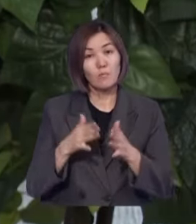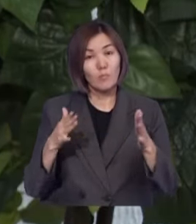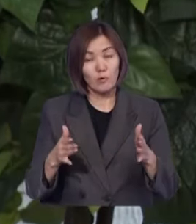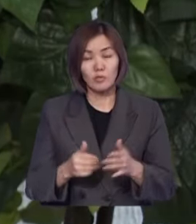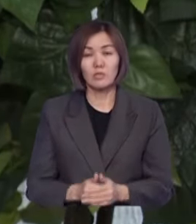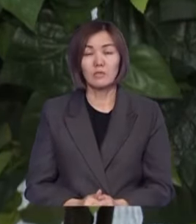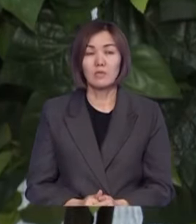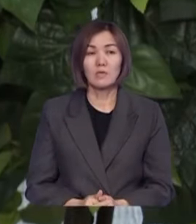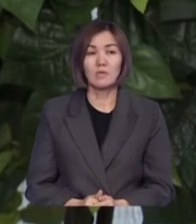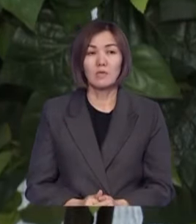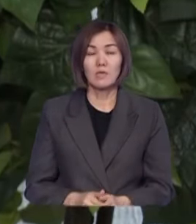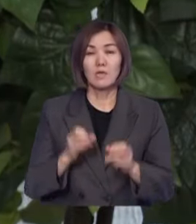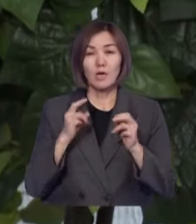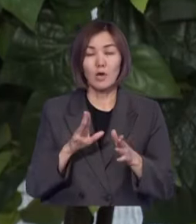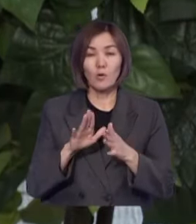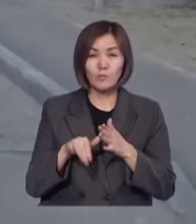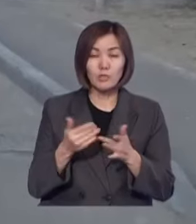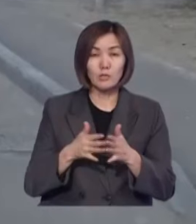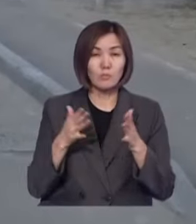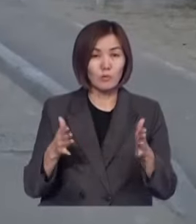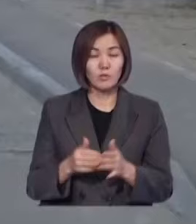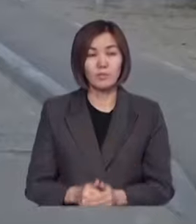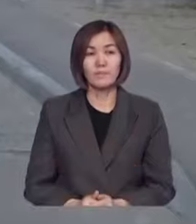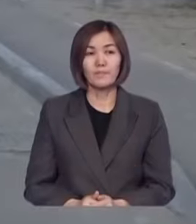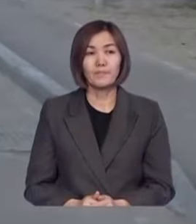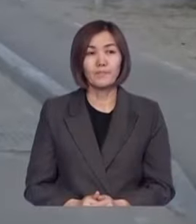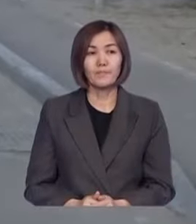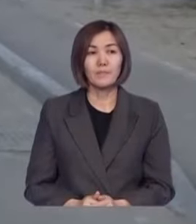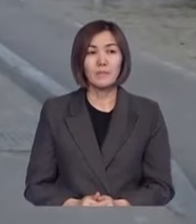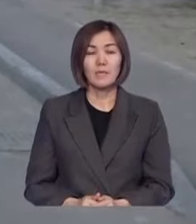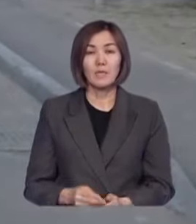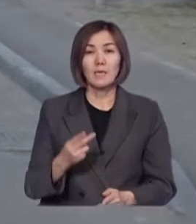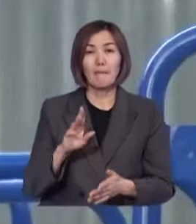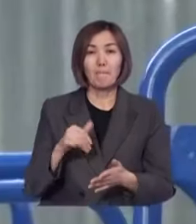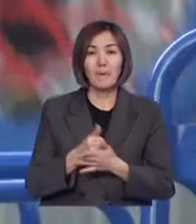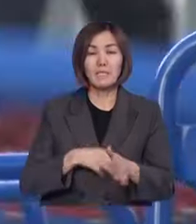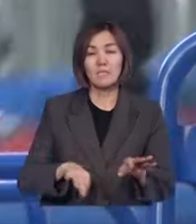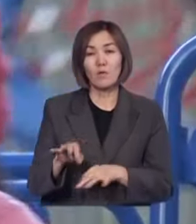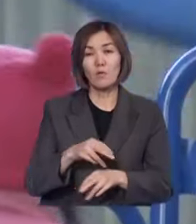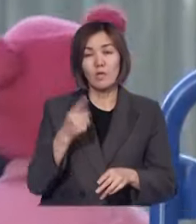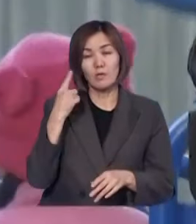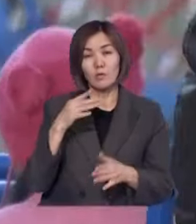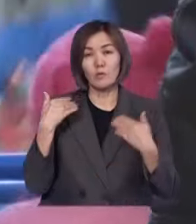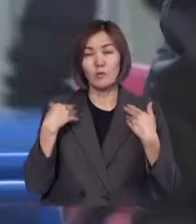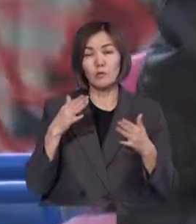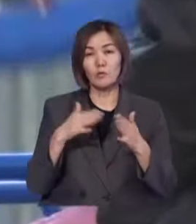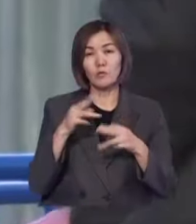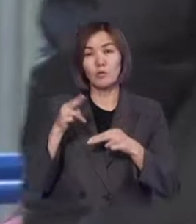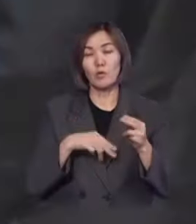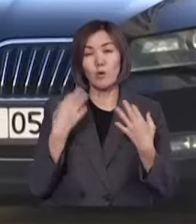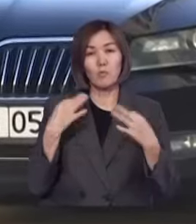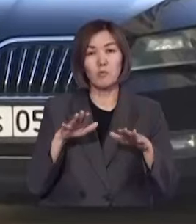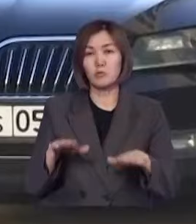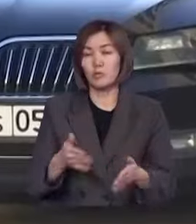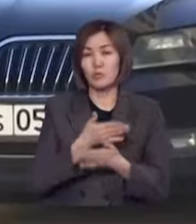демекші, қауіпсіздік көбейе береді. Облыстың бас сәулетшісінің пікірінше, Алматы қаласында үй салуға болатын бос жерлер